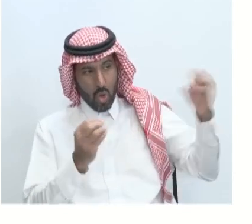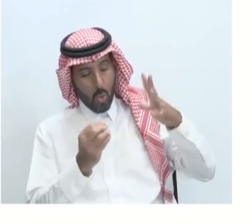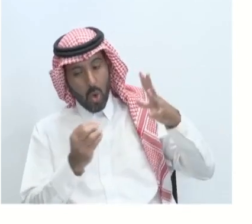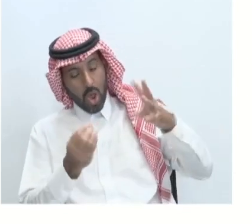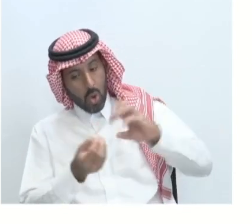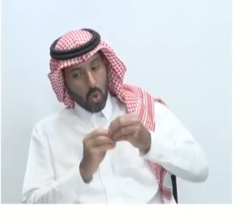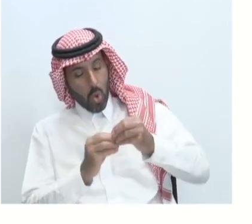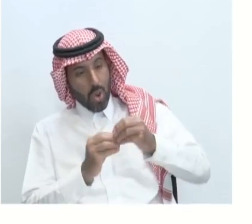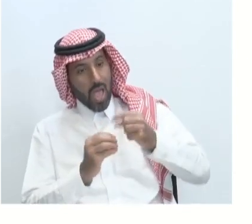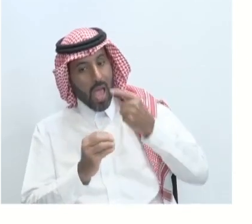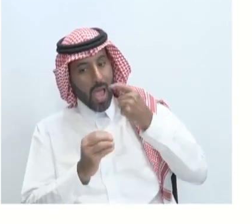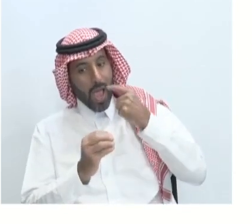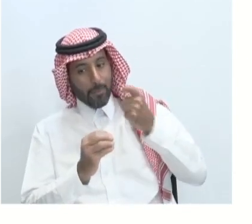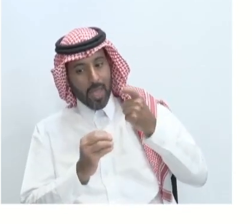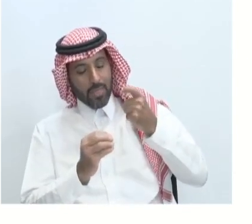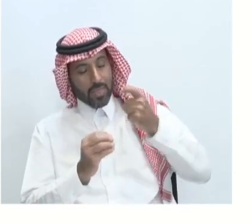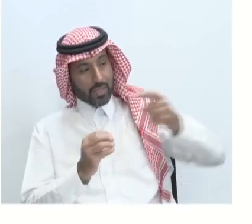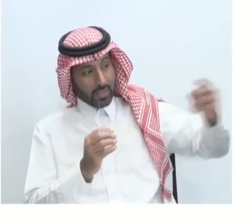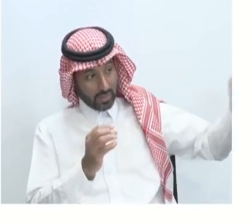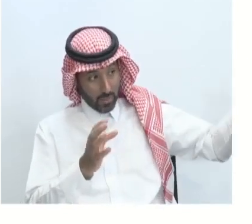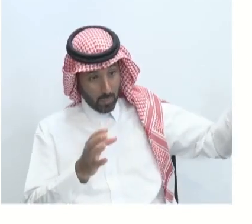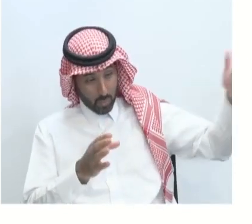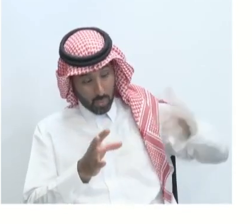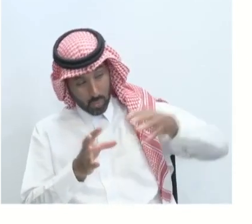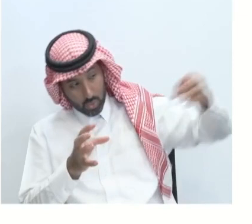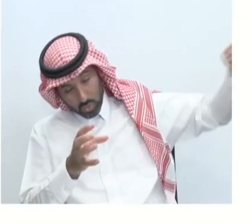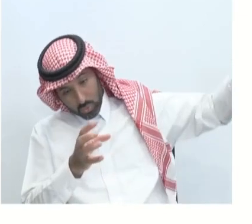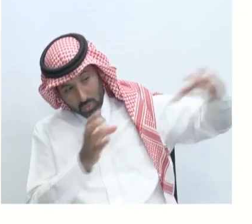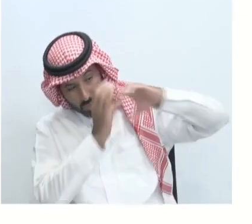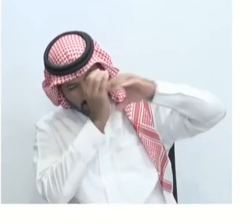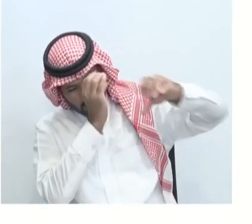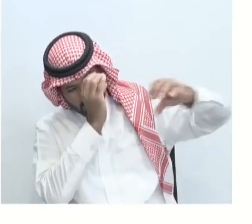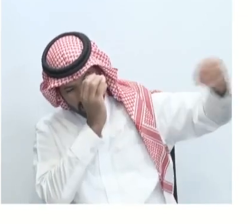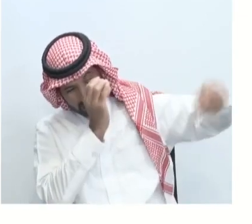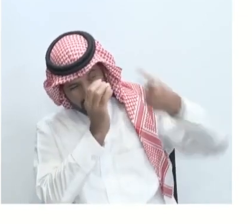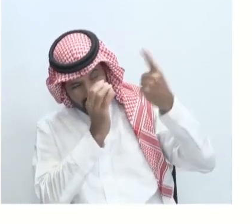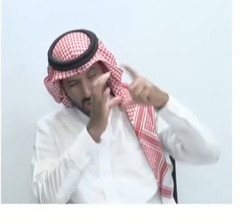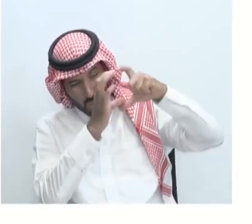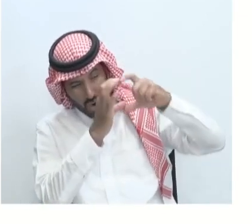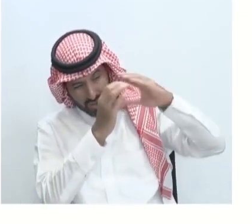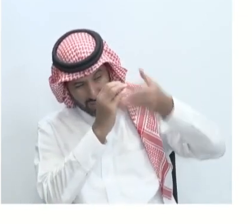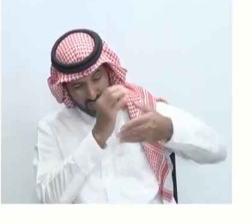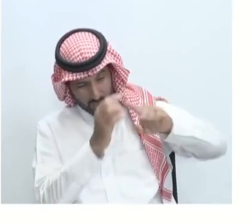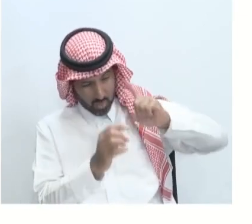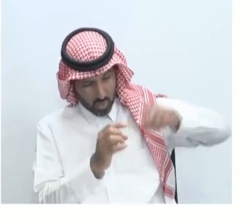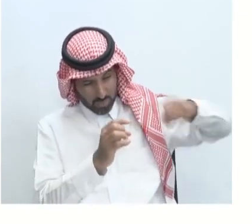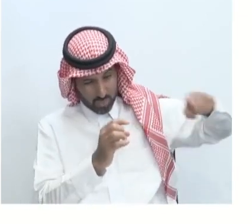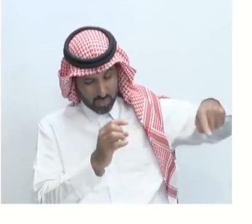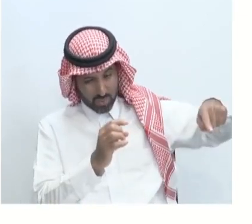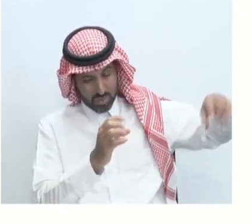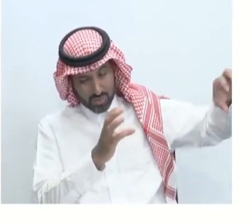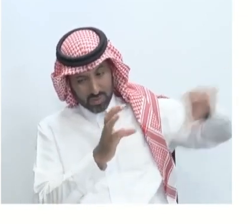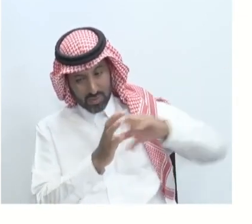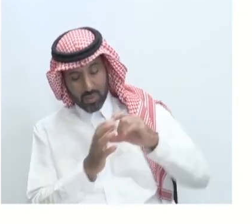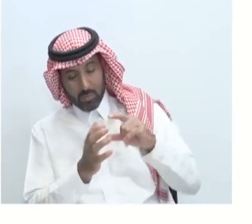الضوء المركب عند مروره من من خلال عدسه مفرده فان الاطوال الموجيه